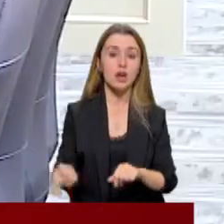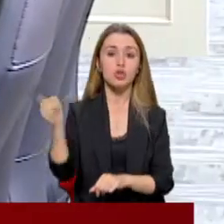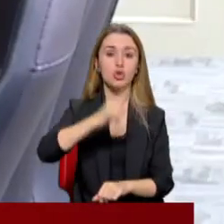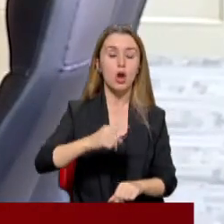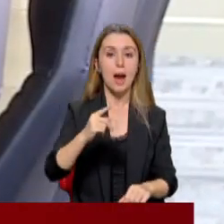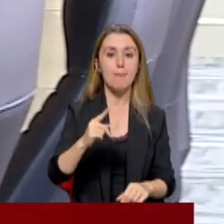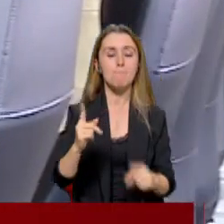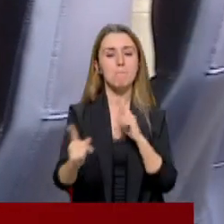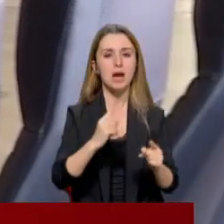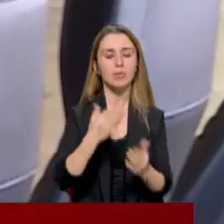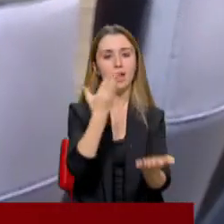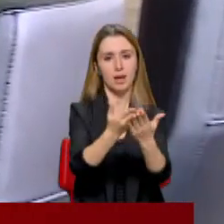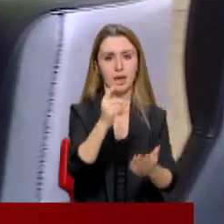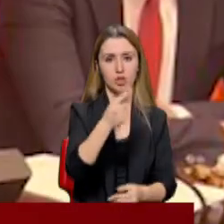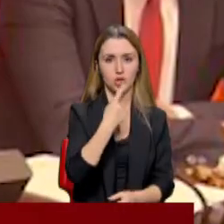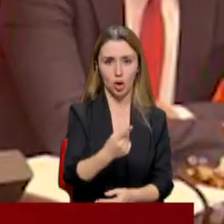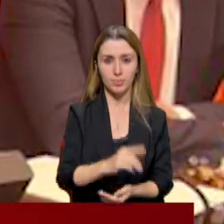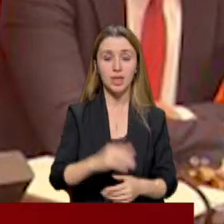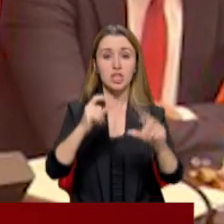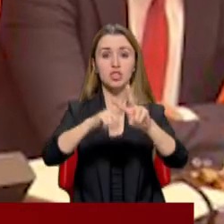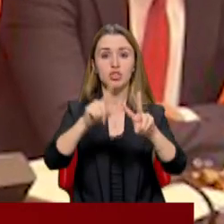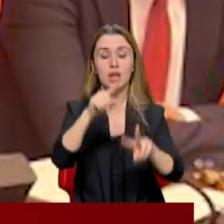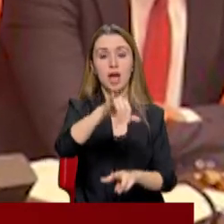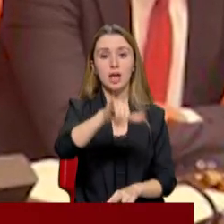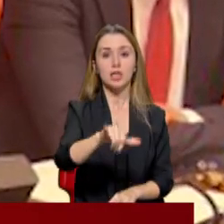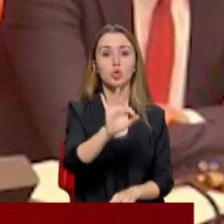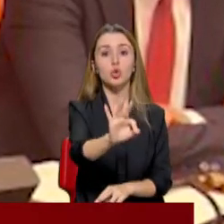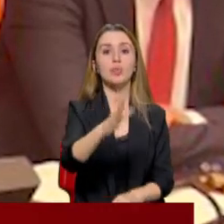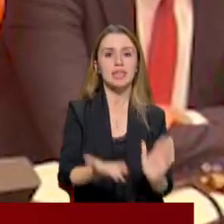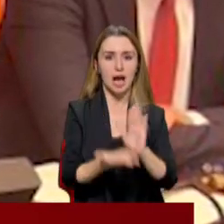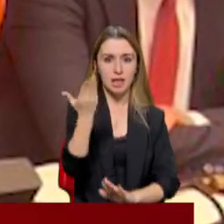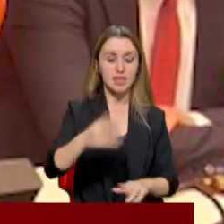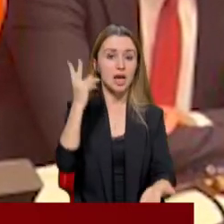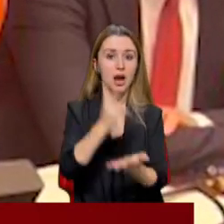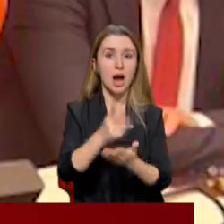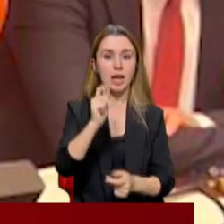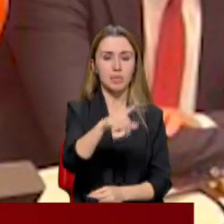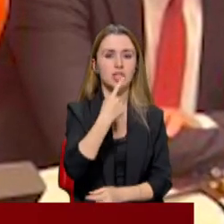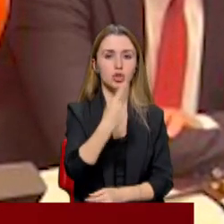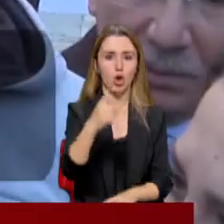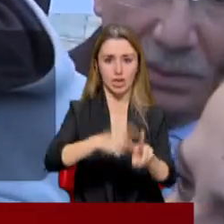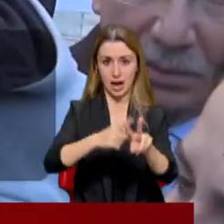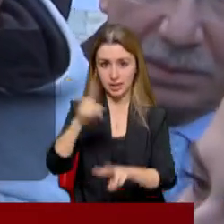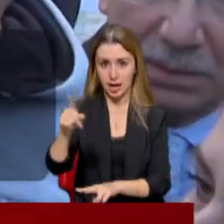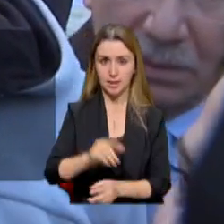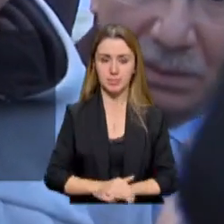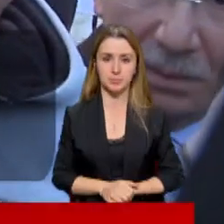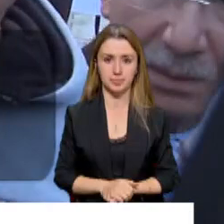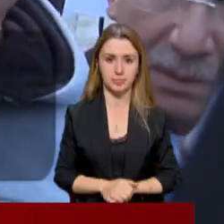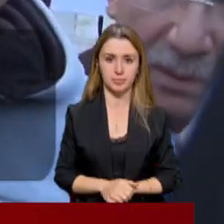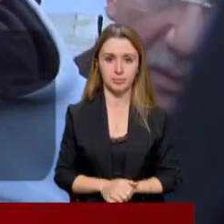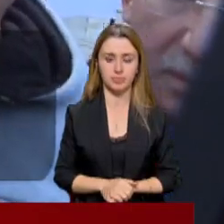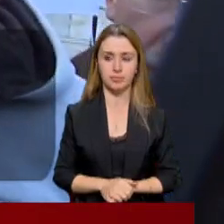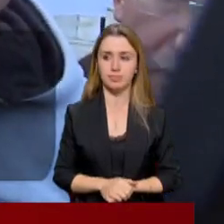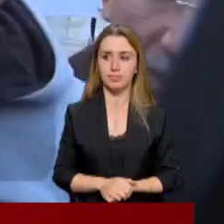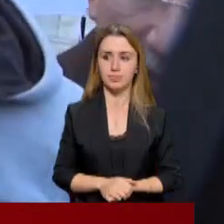yerel mahkemeye göndereceklerini açıklamıştı Can Atalay'ın dokunulmazlığının kaldırılması kararı uygulansın diyor Yargıtay Peki efendim Can sanayla ilgili